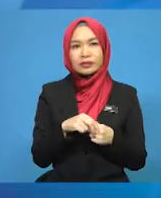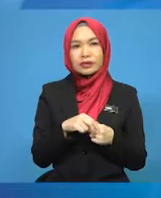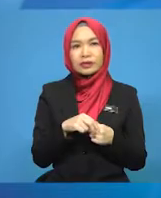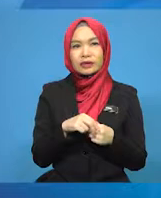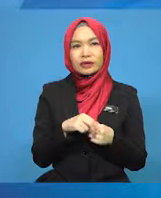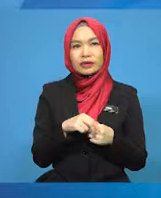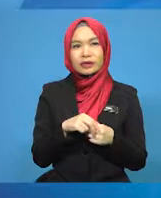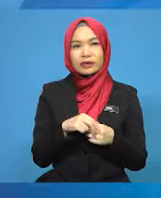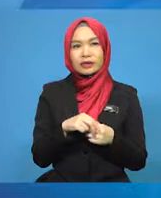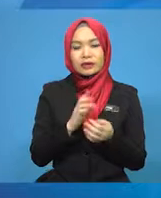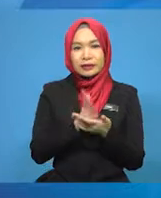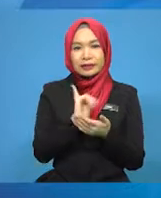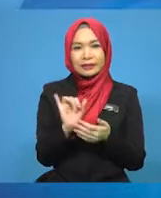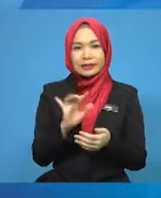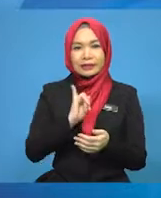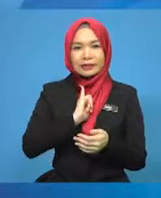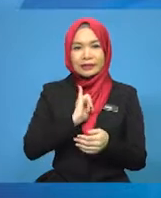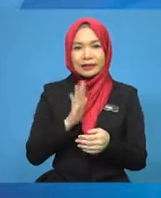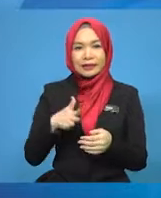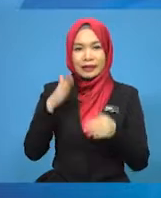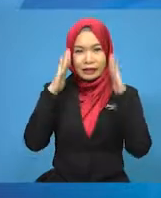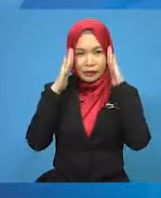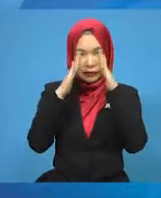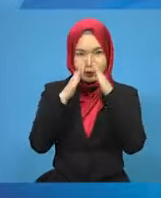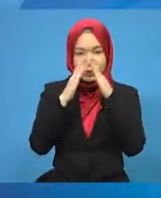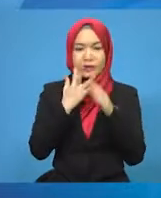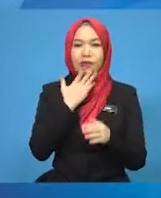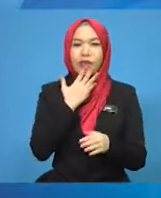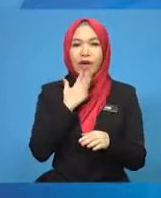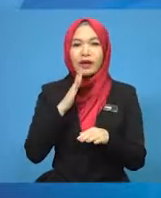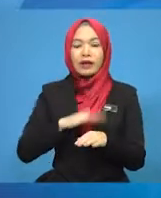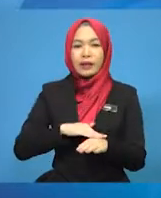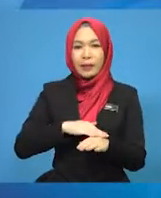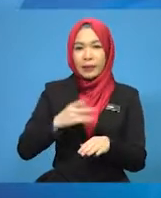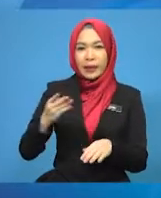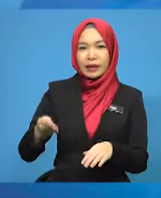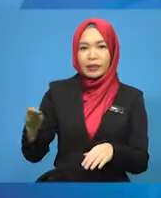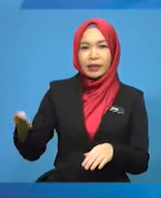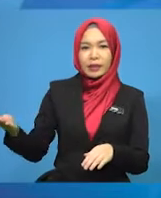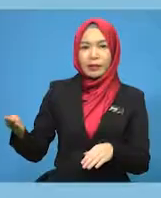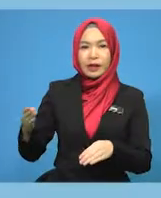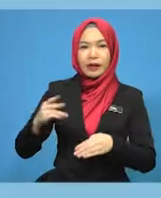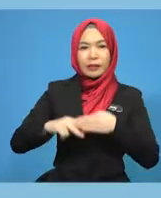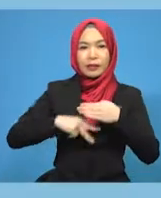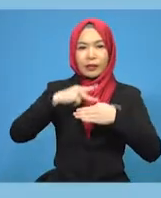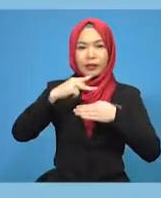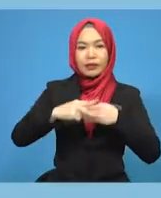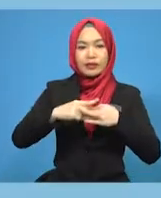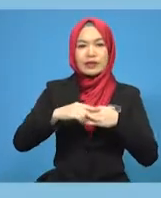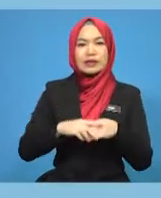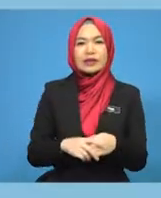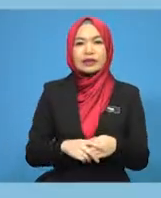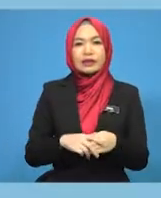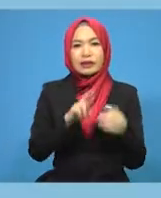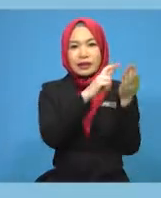Seterusnya, saya akan memfokuskan warna pada produk, iaitu produk pembungkusan. Reka